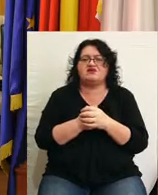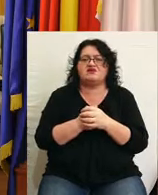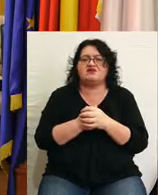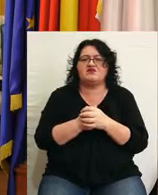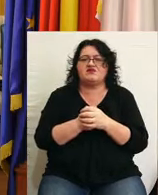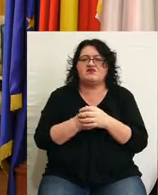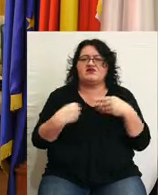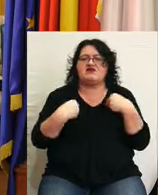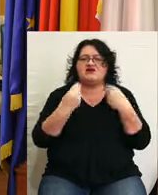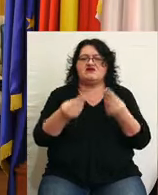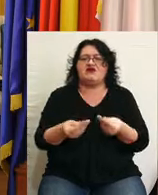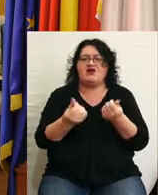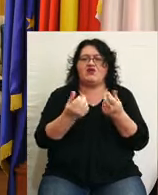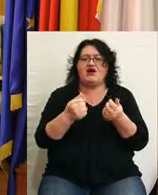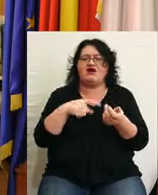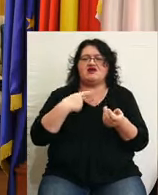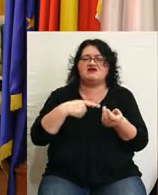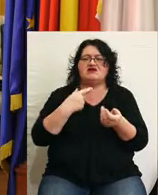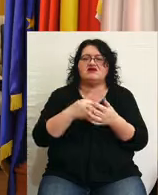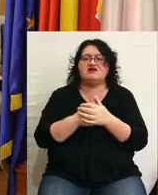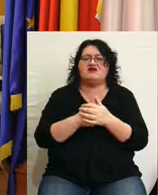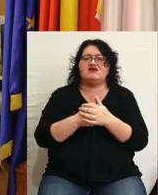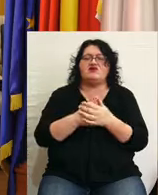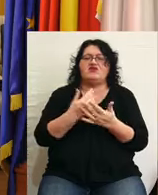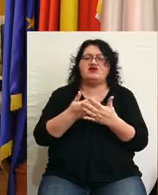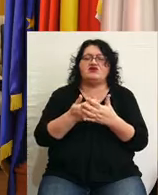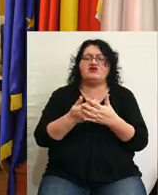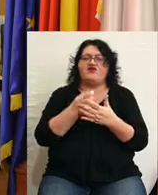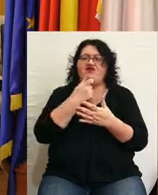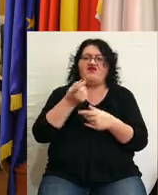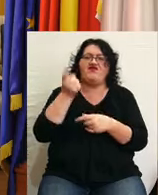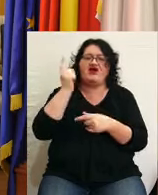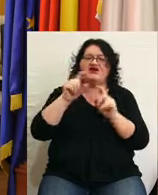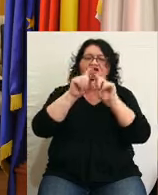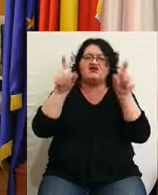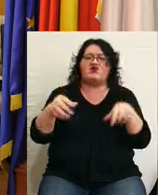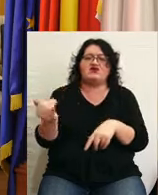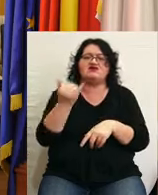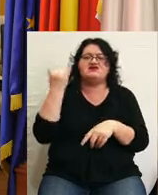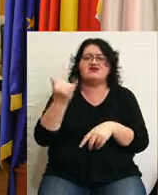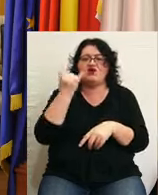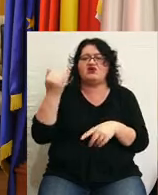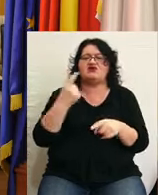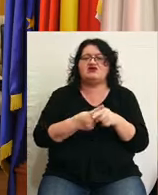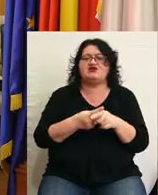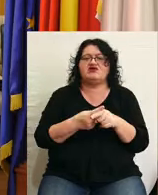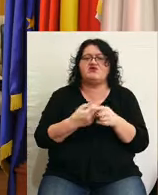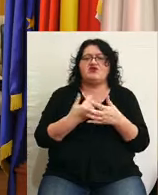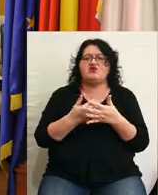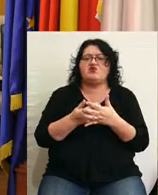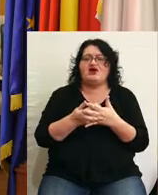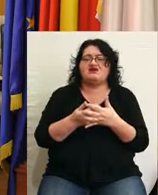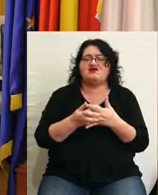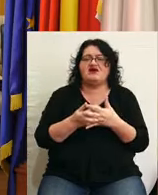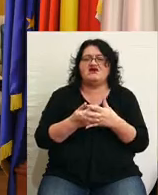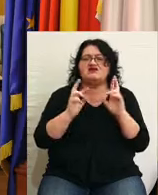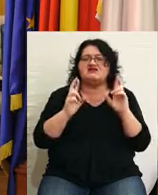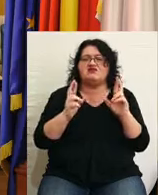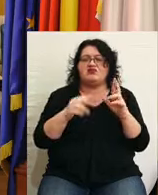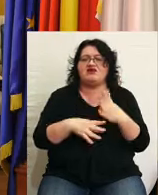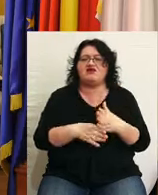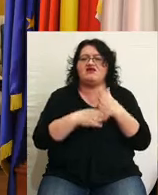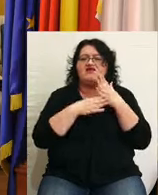să dea banii ce are, ce încasează pe datoriile istorice și în acest sens sper că asta ne